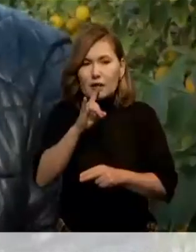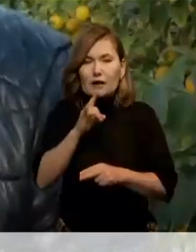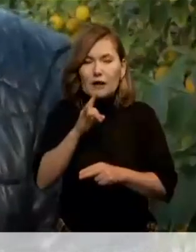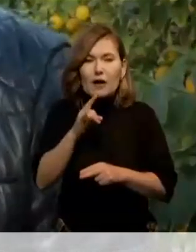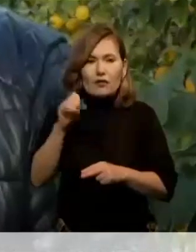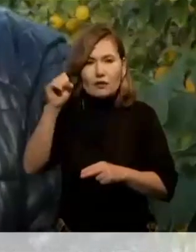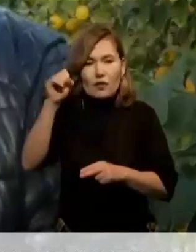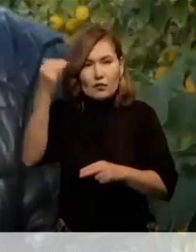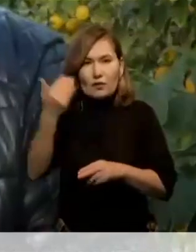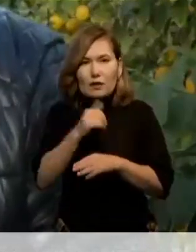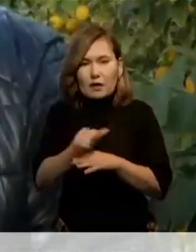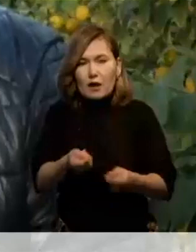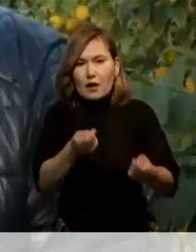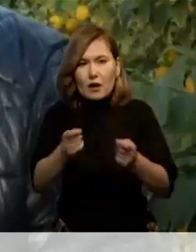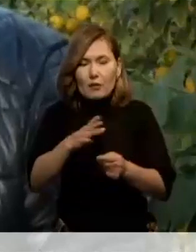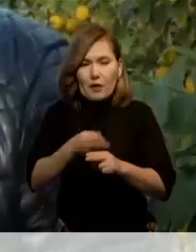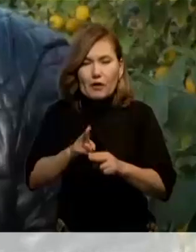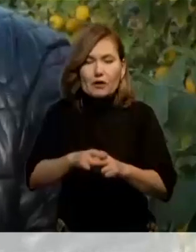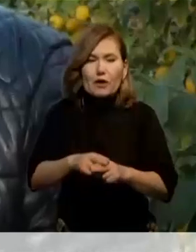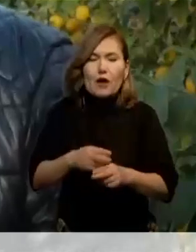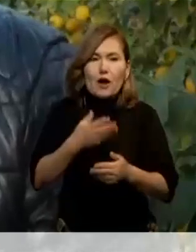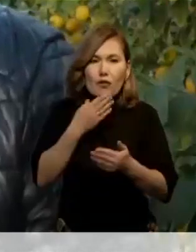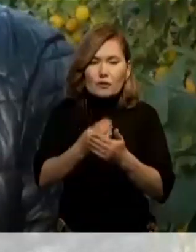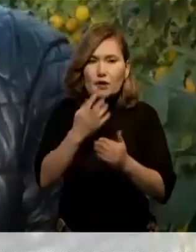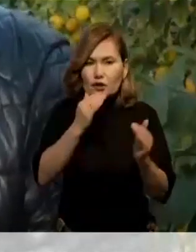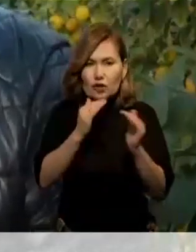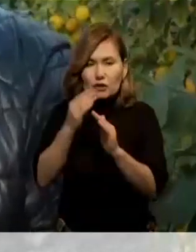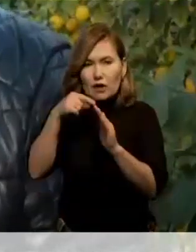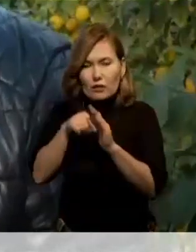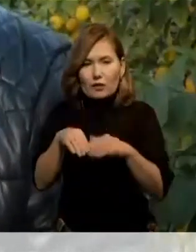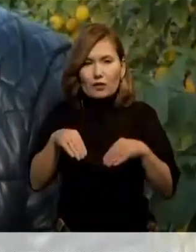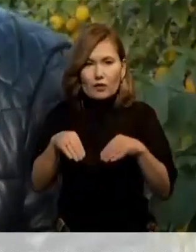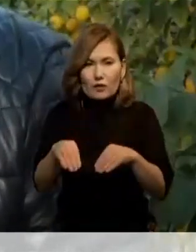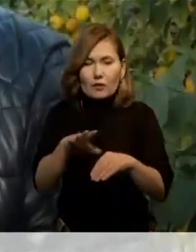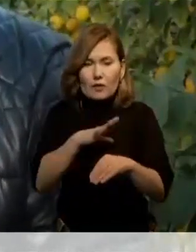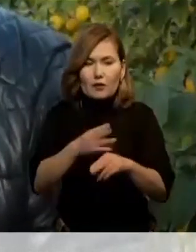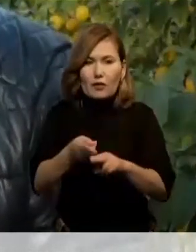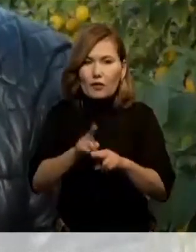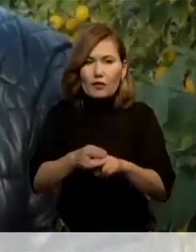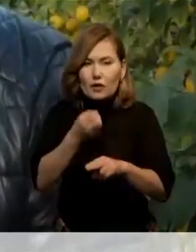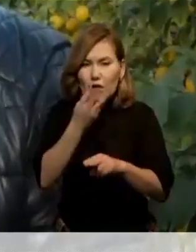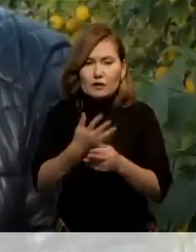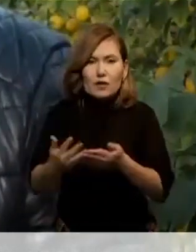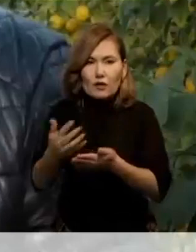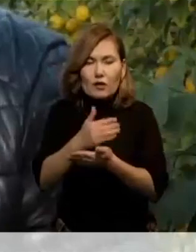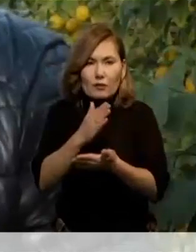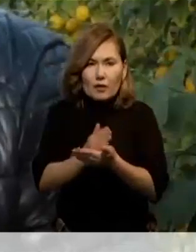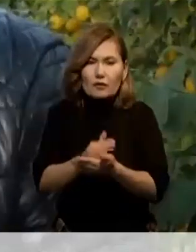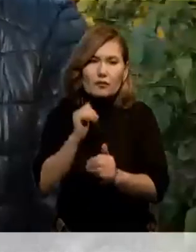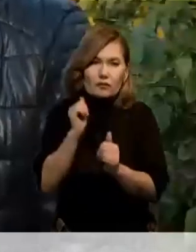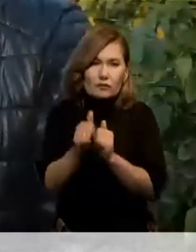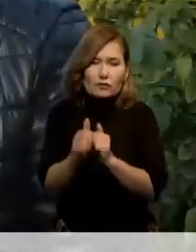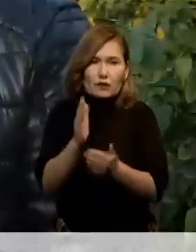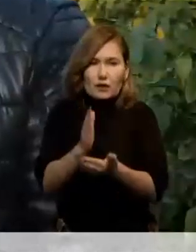мына біздің жылыжай Қазақстанда мына өзіміздің местный цитрус өсімдігі почти рекорд десе